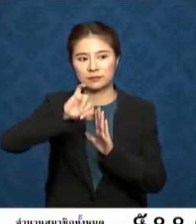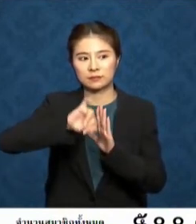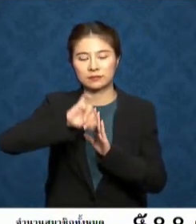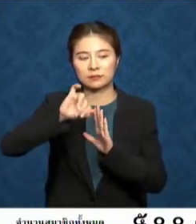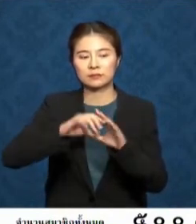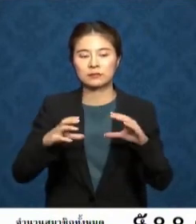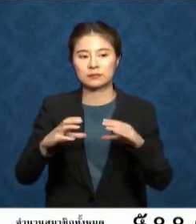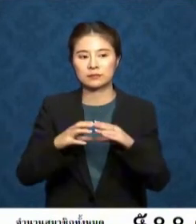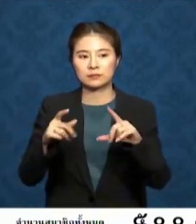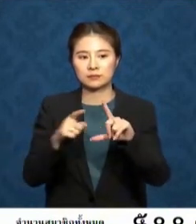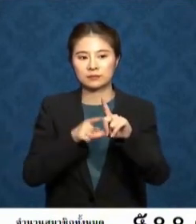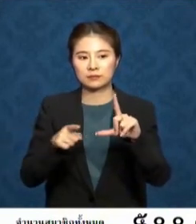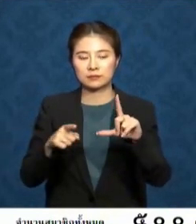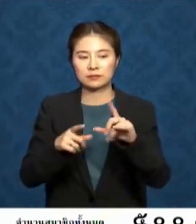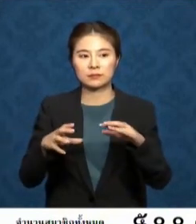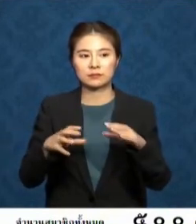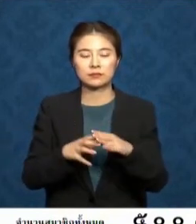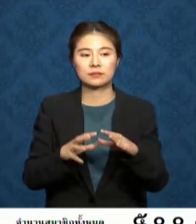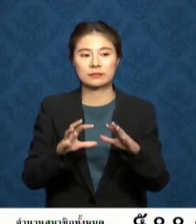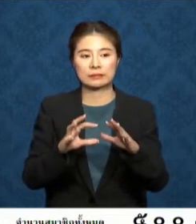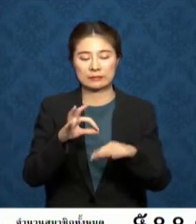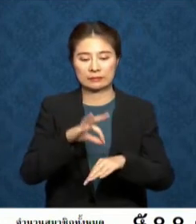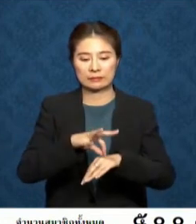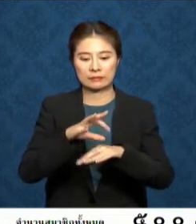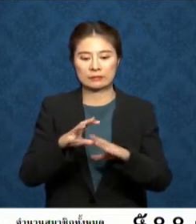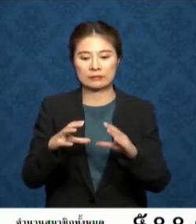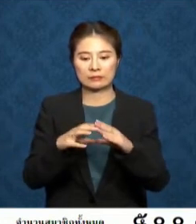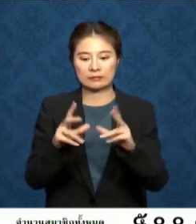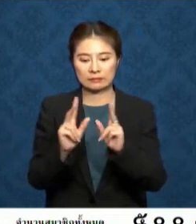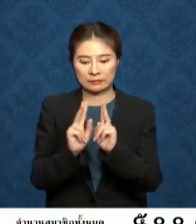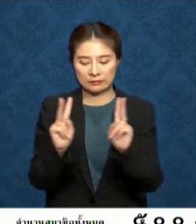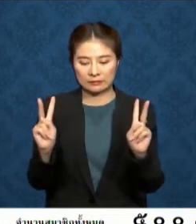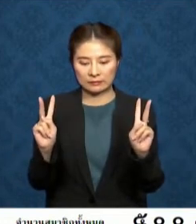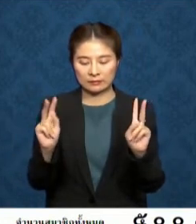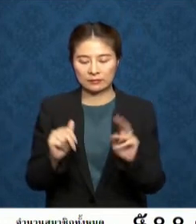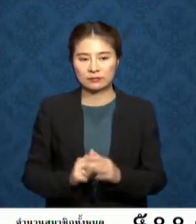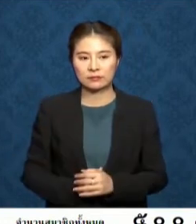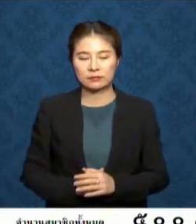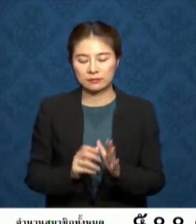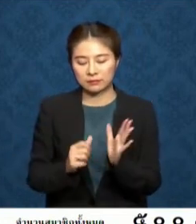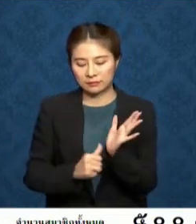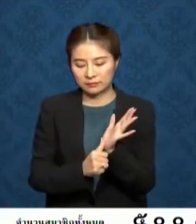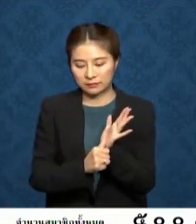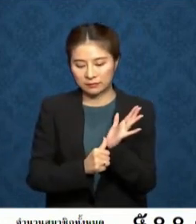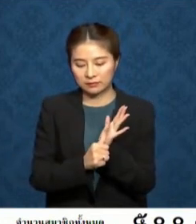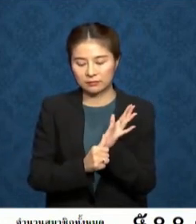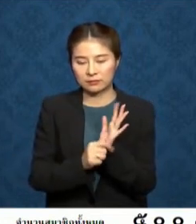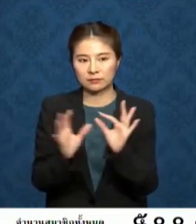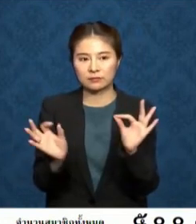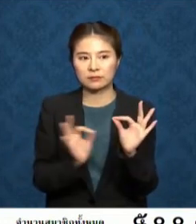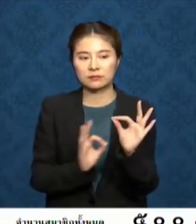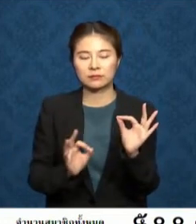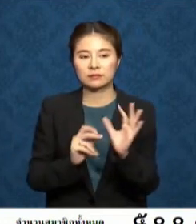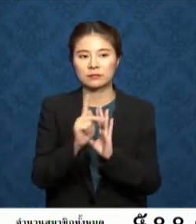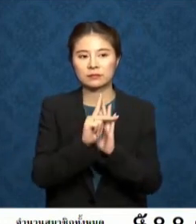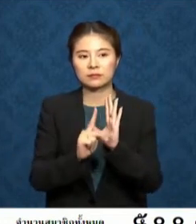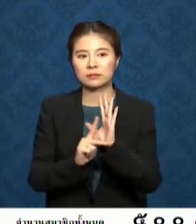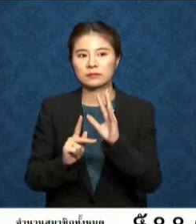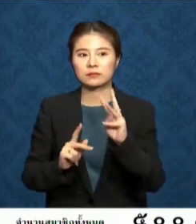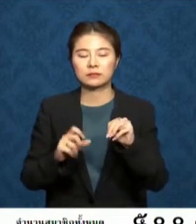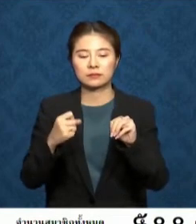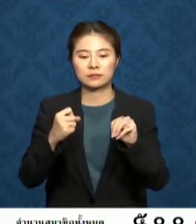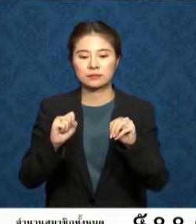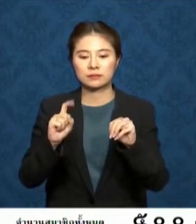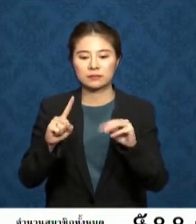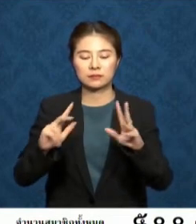คก้าวไกลนะครับในฐานะกรรมาธิการผู้สงวนความเห็นนะครับสำหรับมาตรา11งบประมาณรายจ่าย